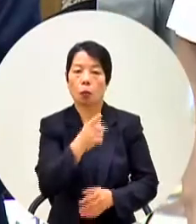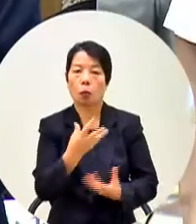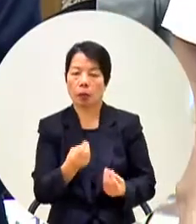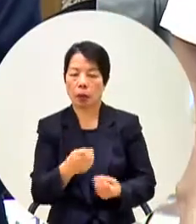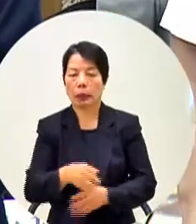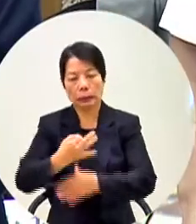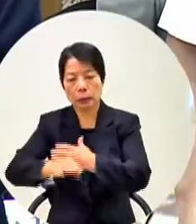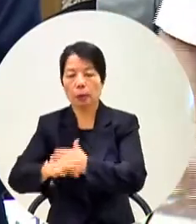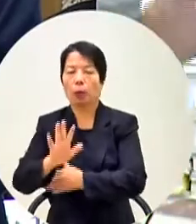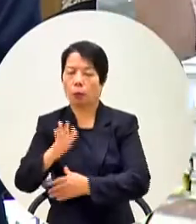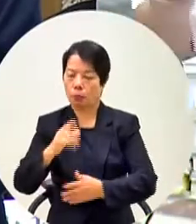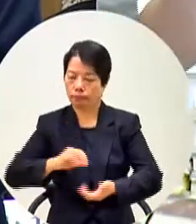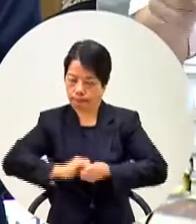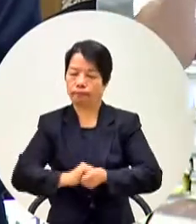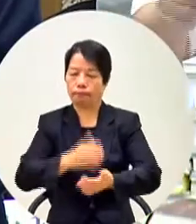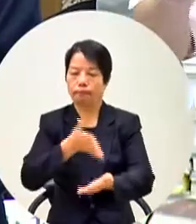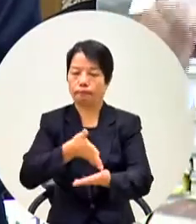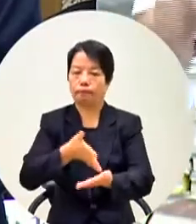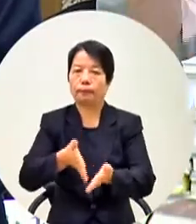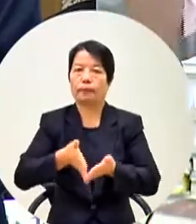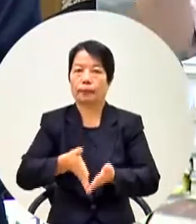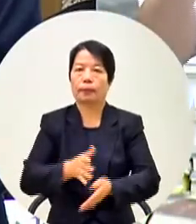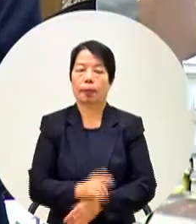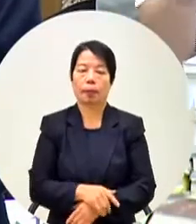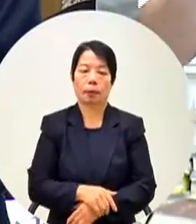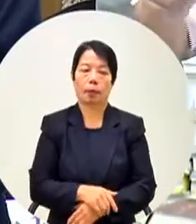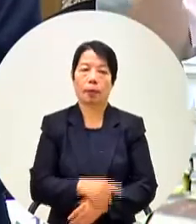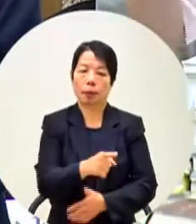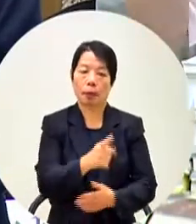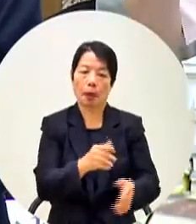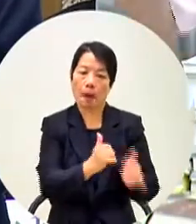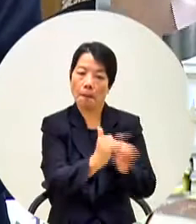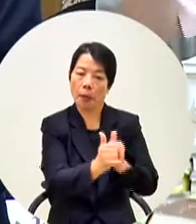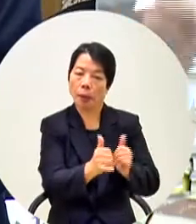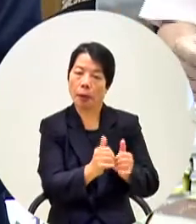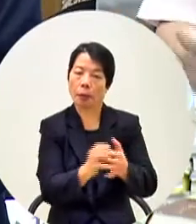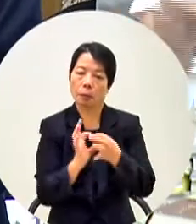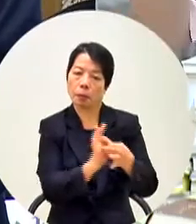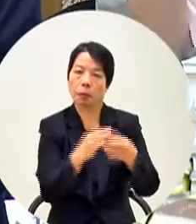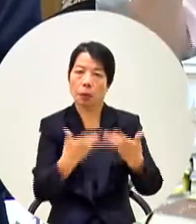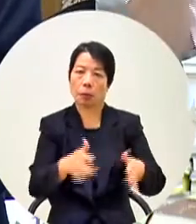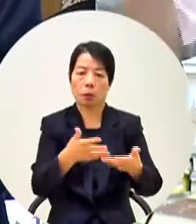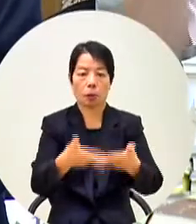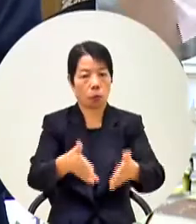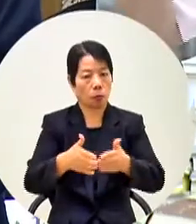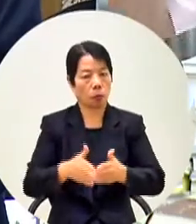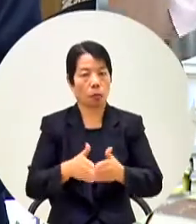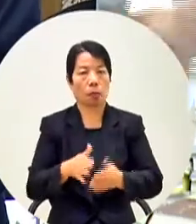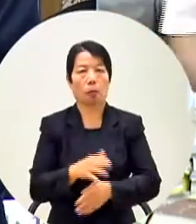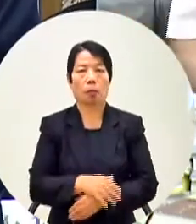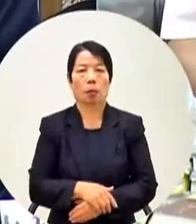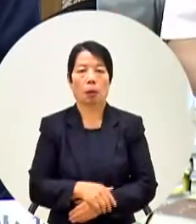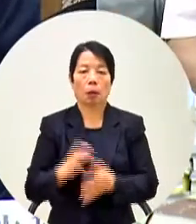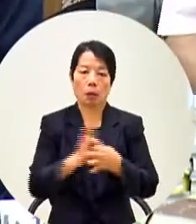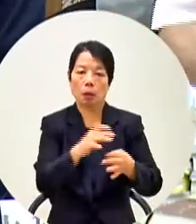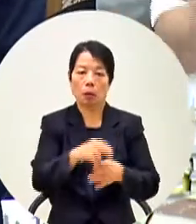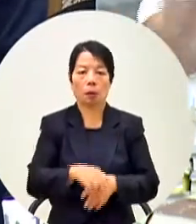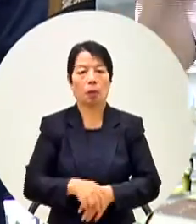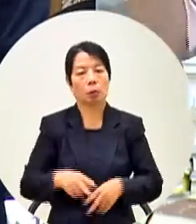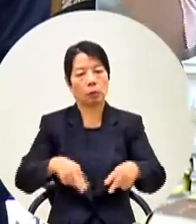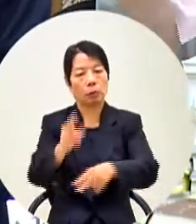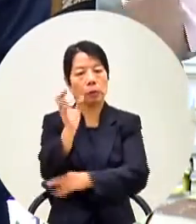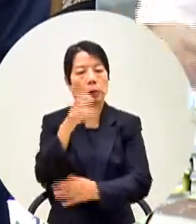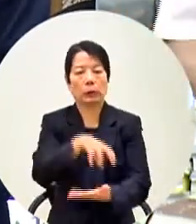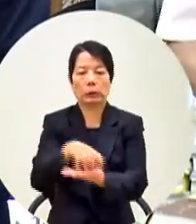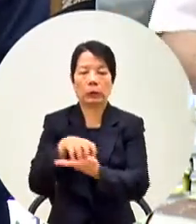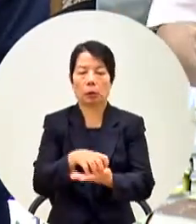讲，这相关百姓。非常足侪重要的代志，就是因为咱的行政效率。过